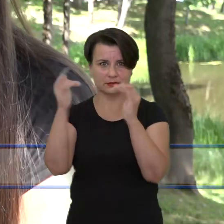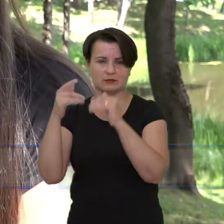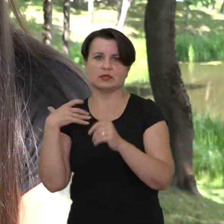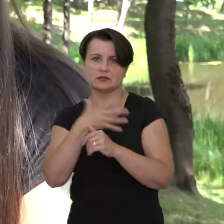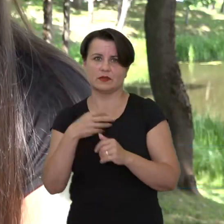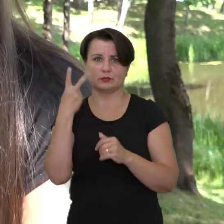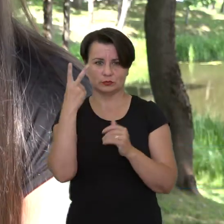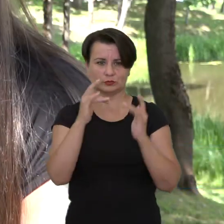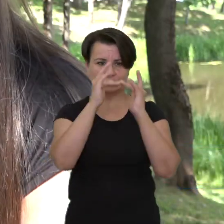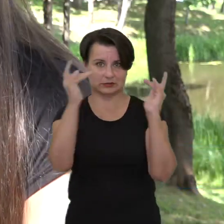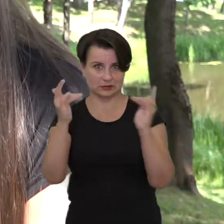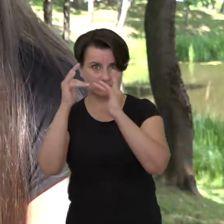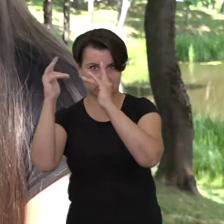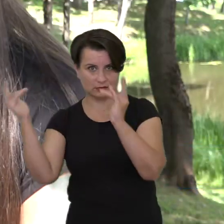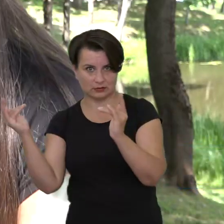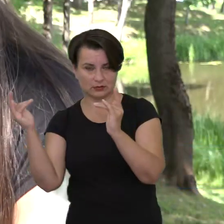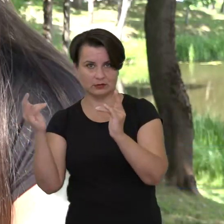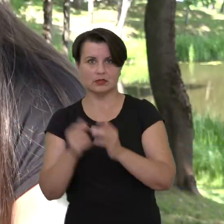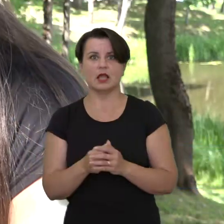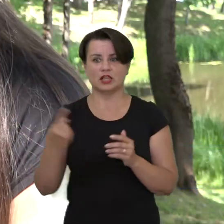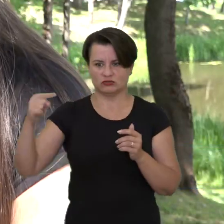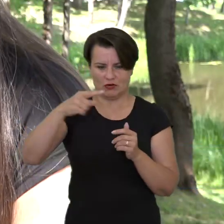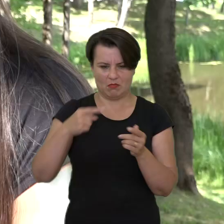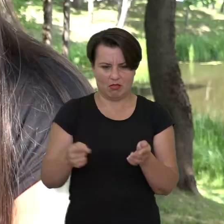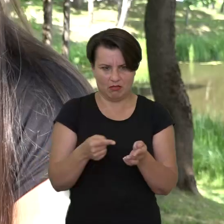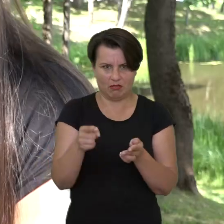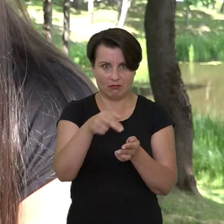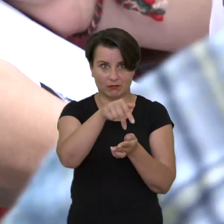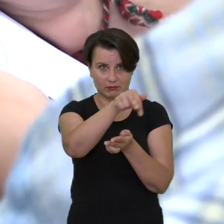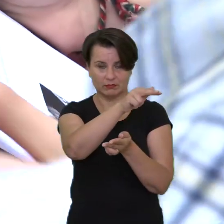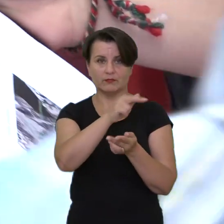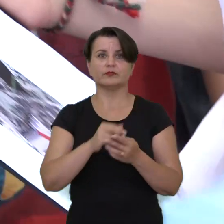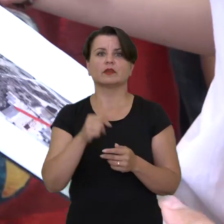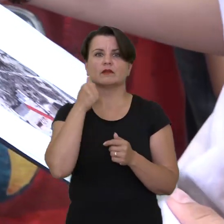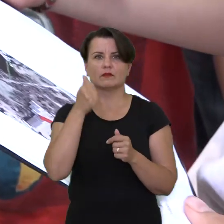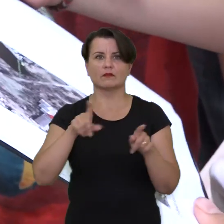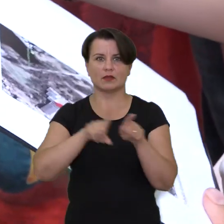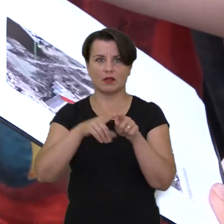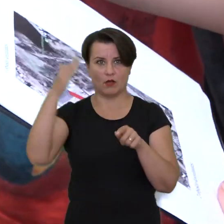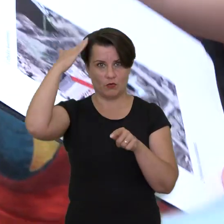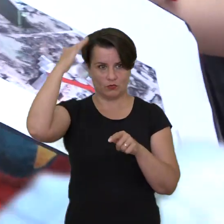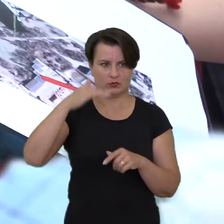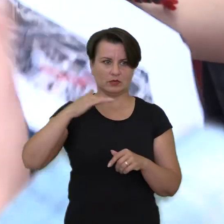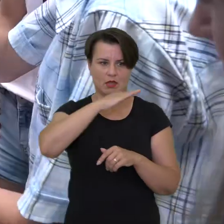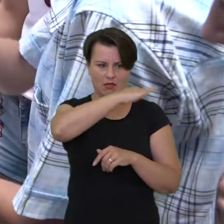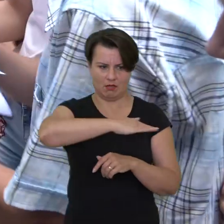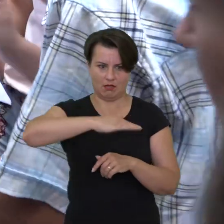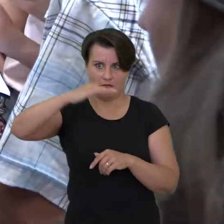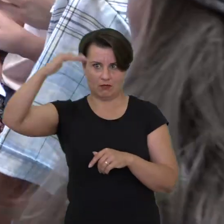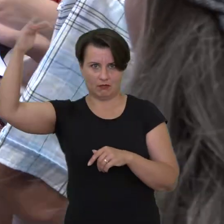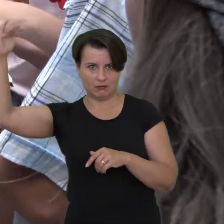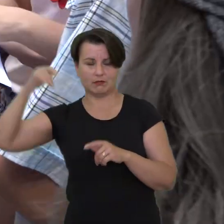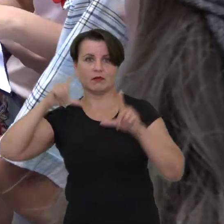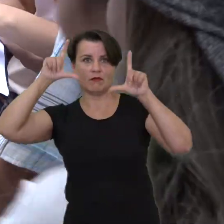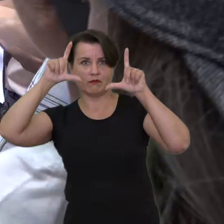nueiti pagal žemėlapį, visų antra pamatyti tuos bent jau 2 tiltus ir visų trečia sustoti nuo mažiausio iki didžiausio pagal ūgį ir